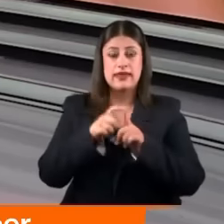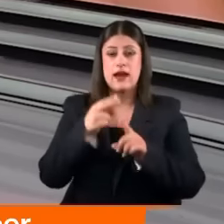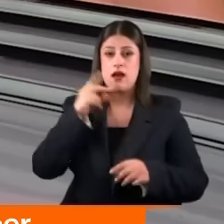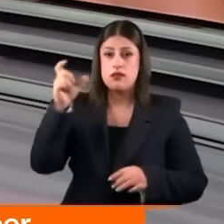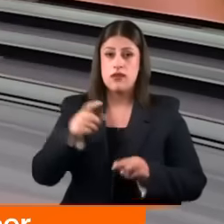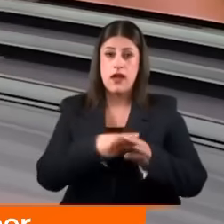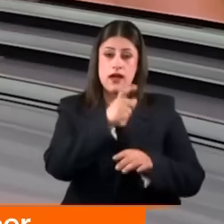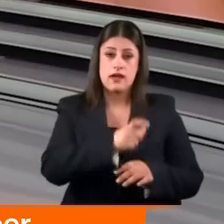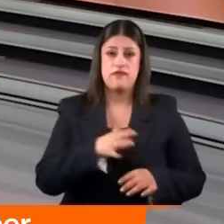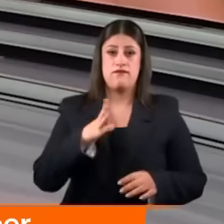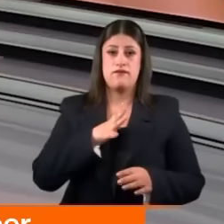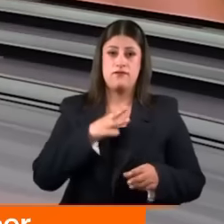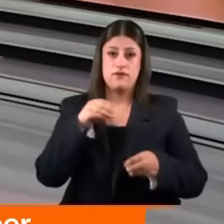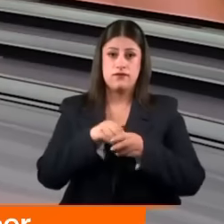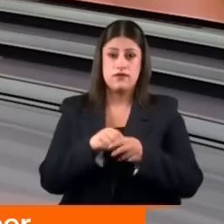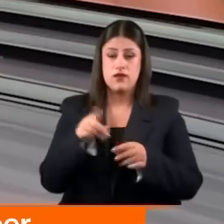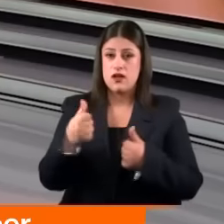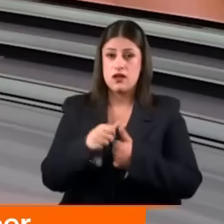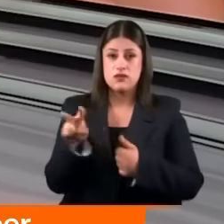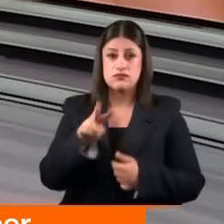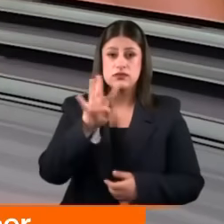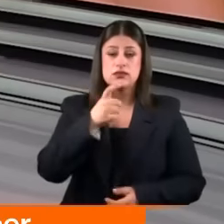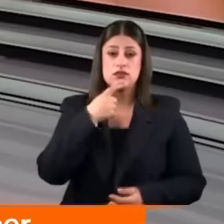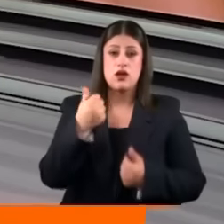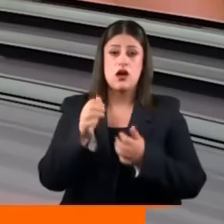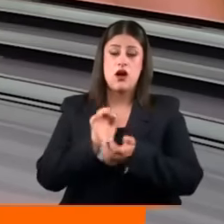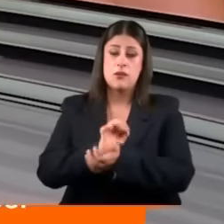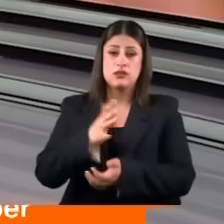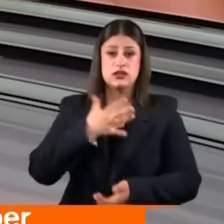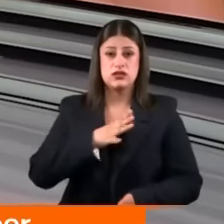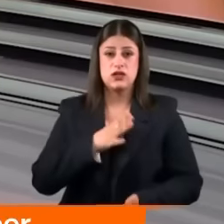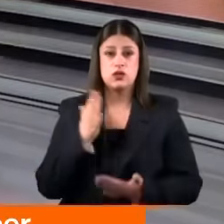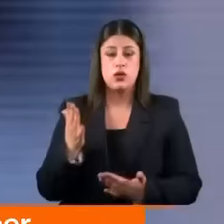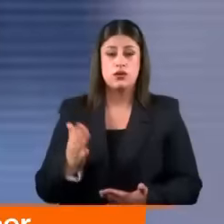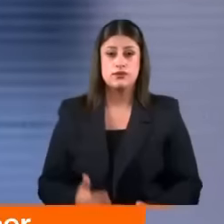da var onların arasında. Çiftin 40 yıl hapsi isteniyor.